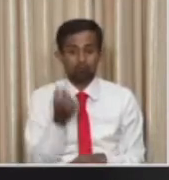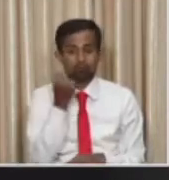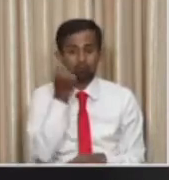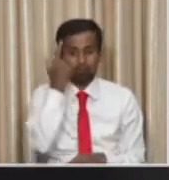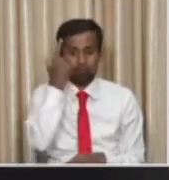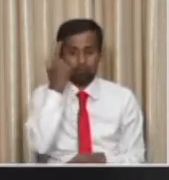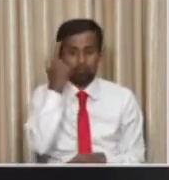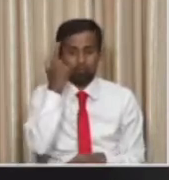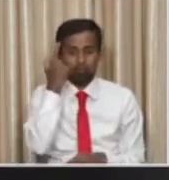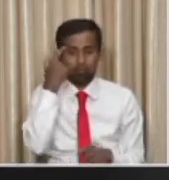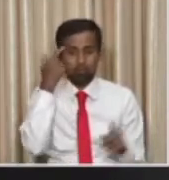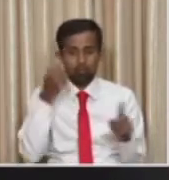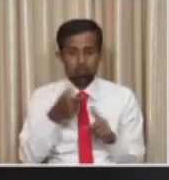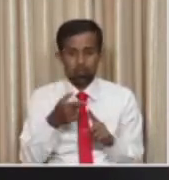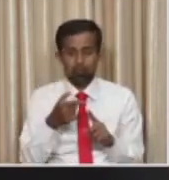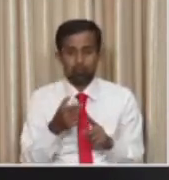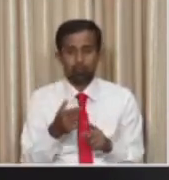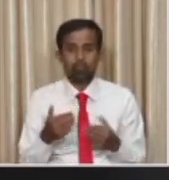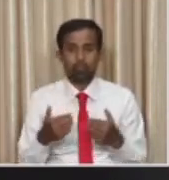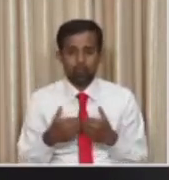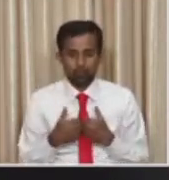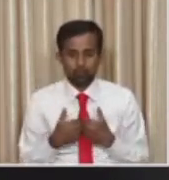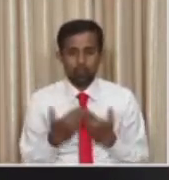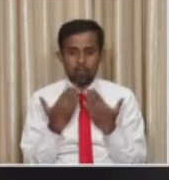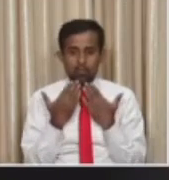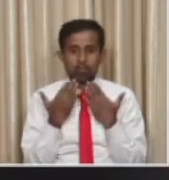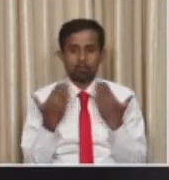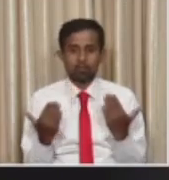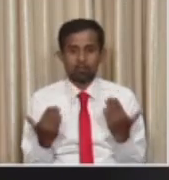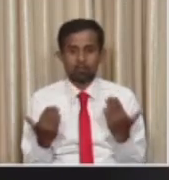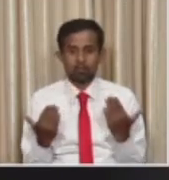ඒ සම්බන්ධයෙන් අපි ස්තුතිය පුද